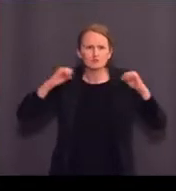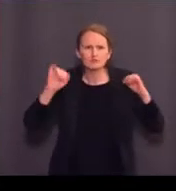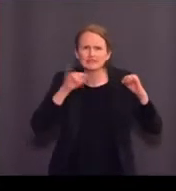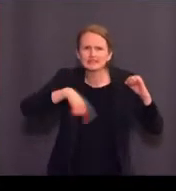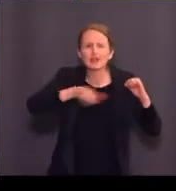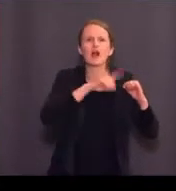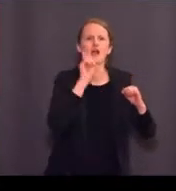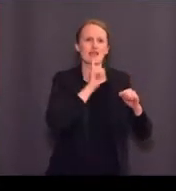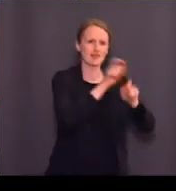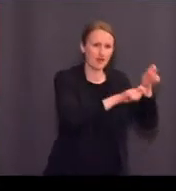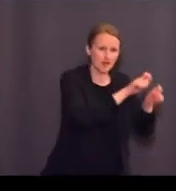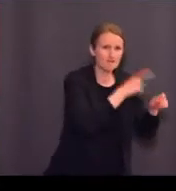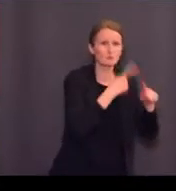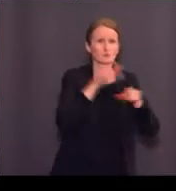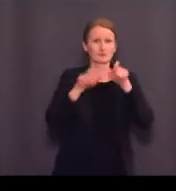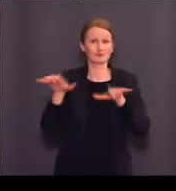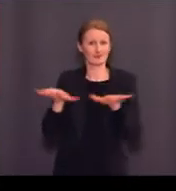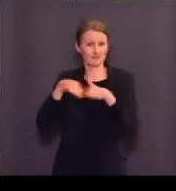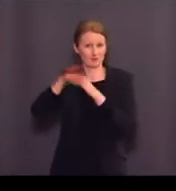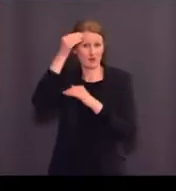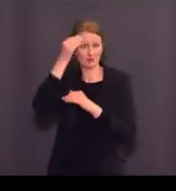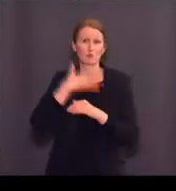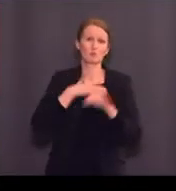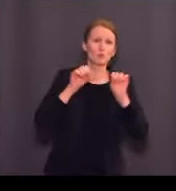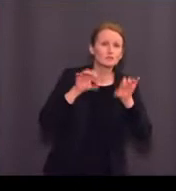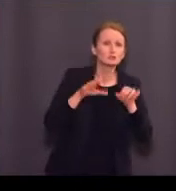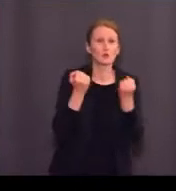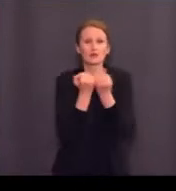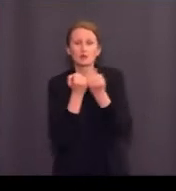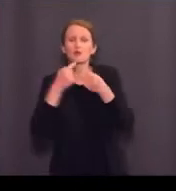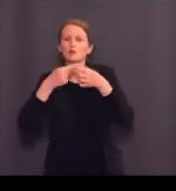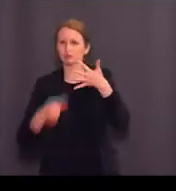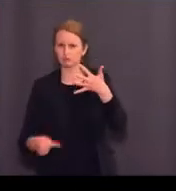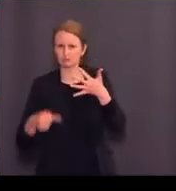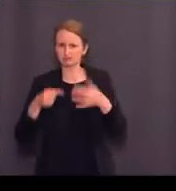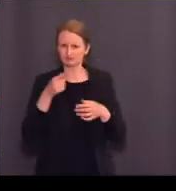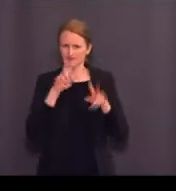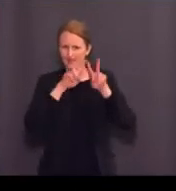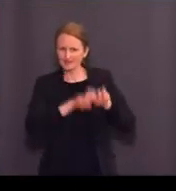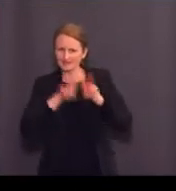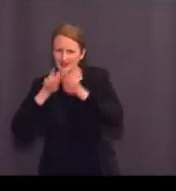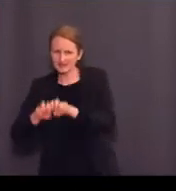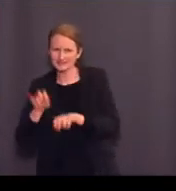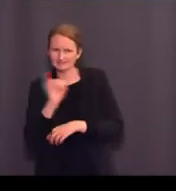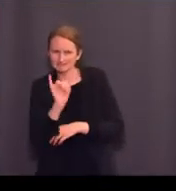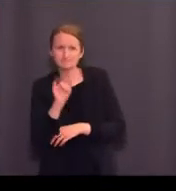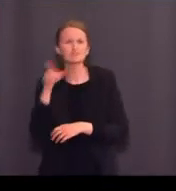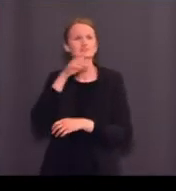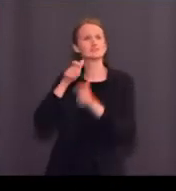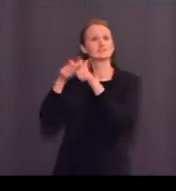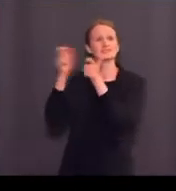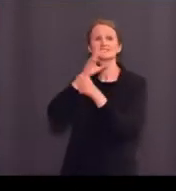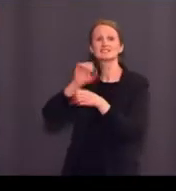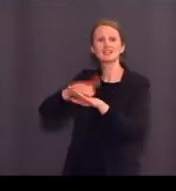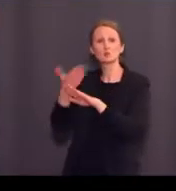écoles. Il y a, conjointement par Sciensano et l'Université de Louvain-Flamande, une étude qui